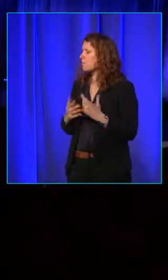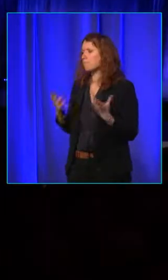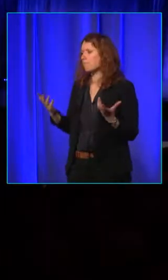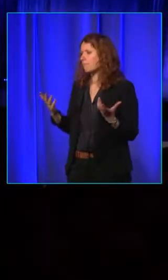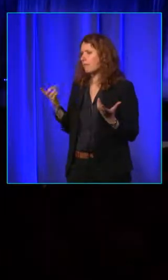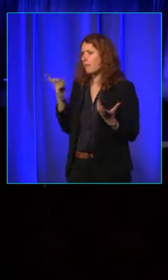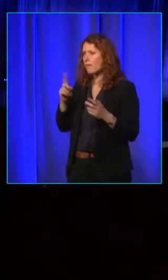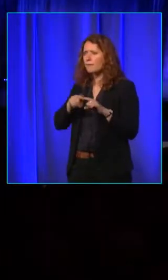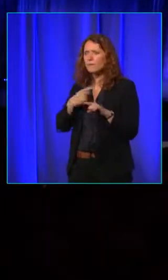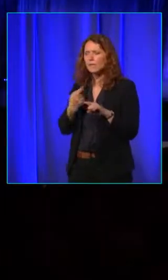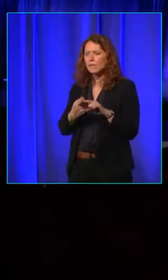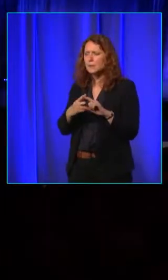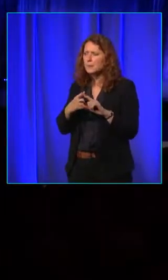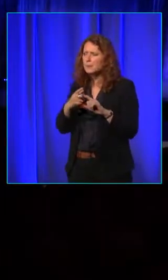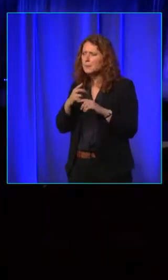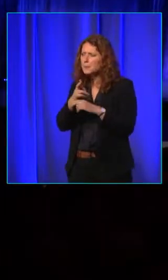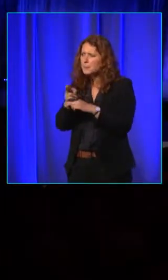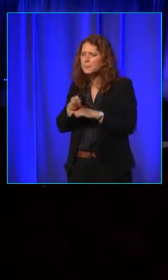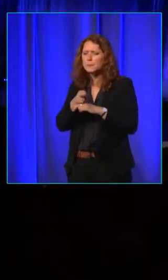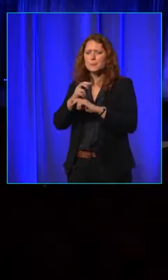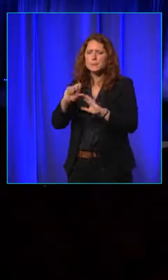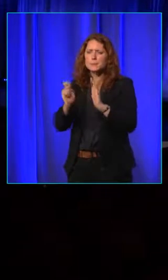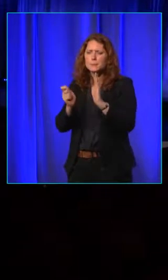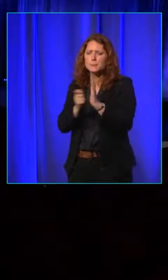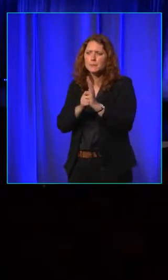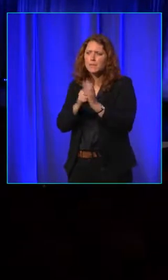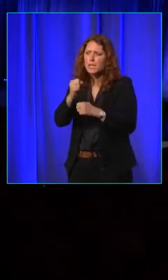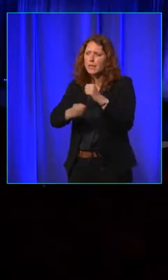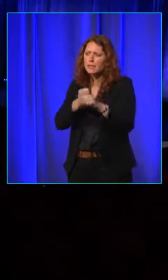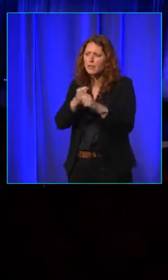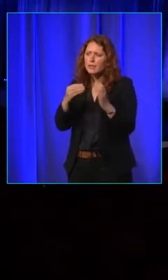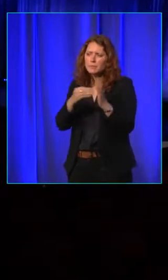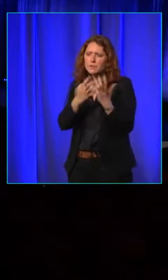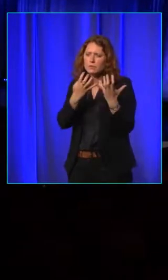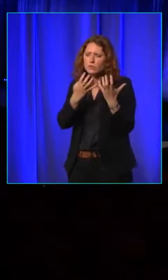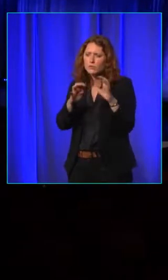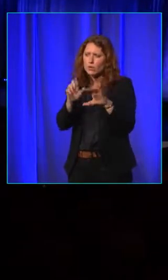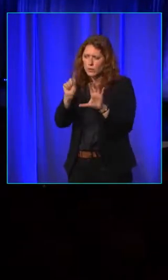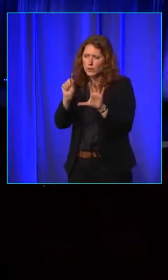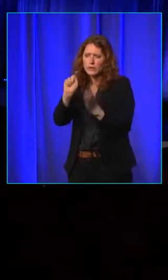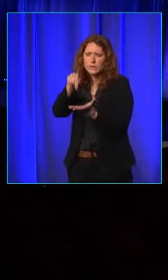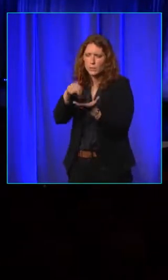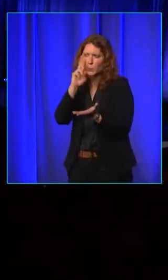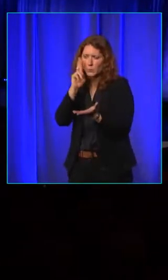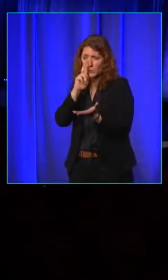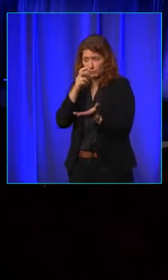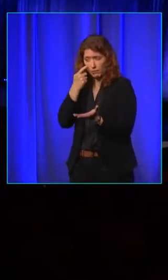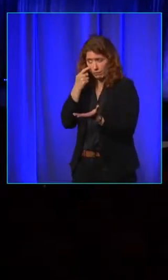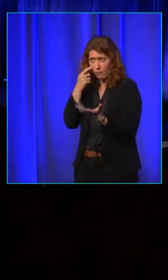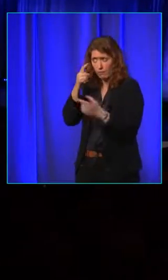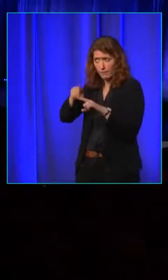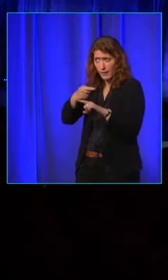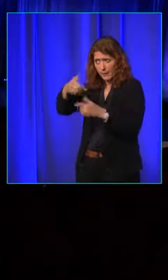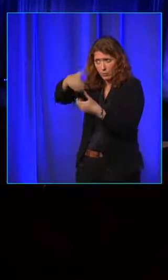Ça a été fait en Russie dans les années 70. Et vous allez voir que dans cette vidéo, c'est